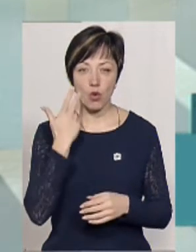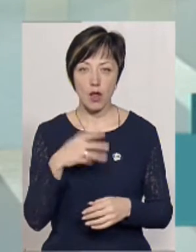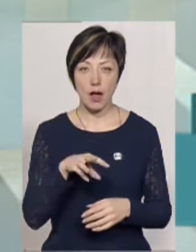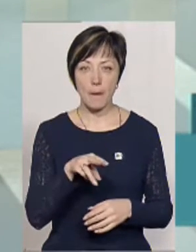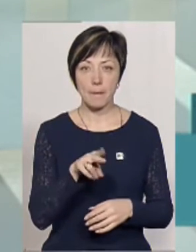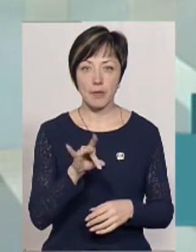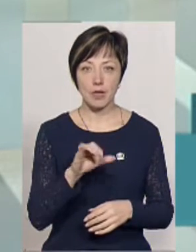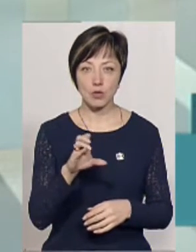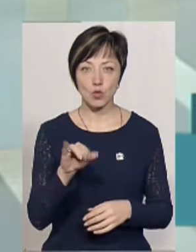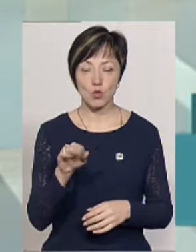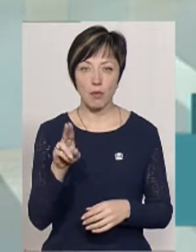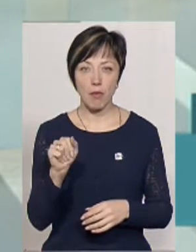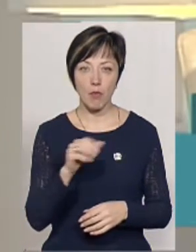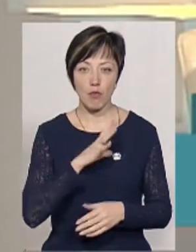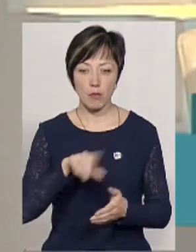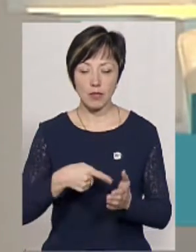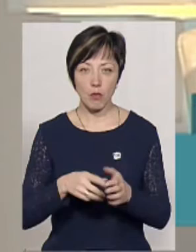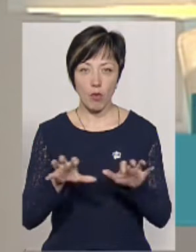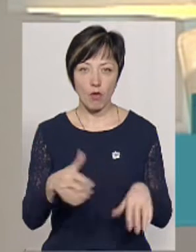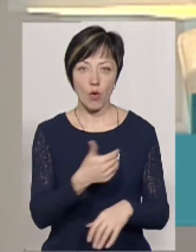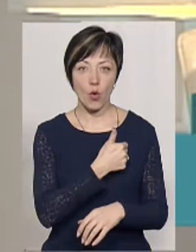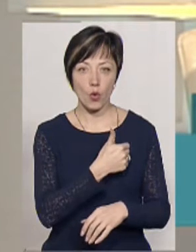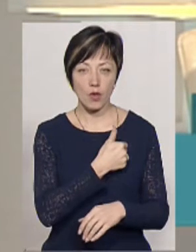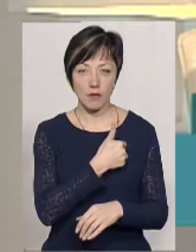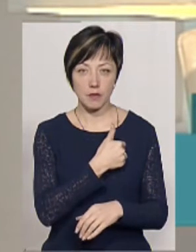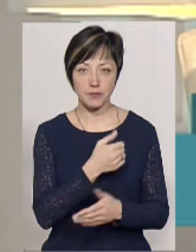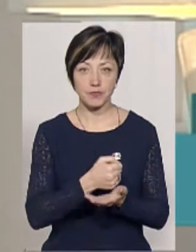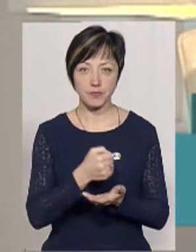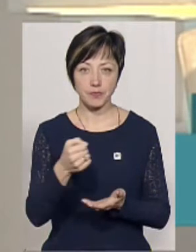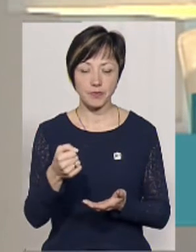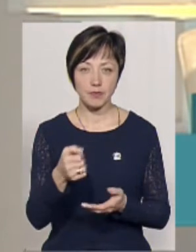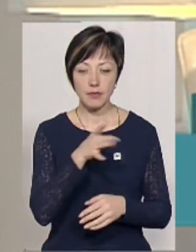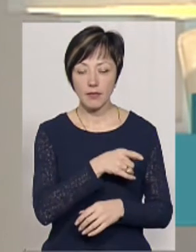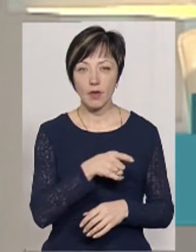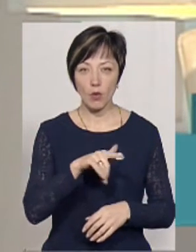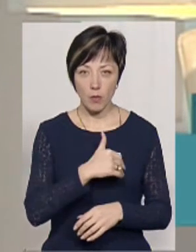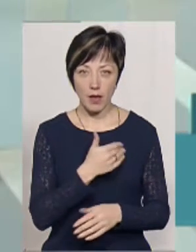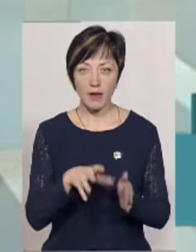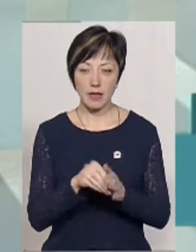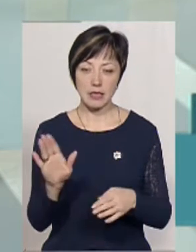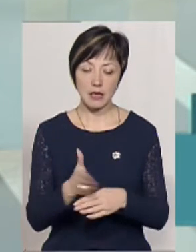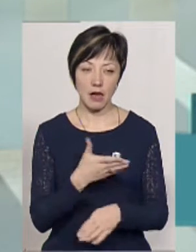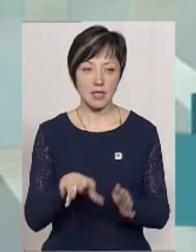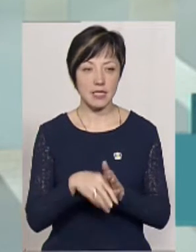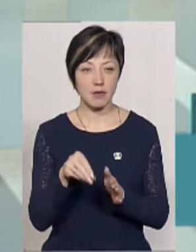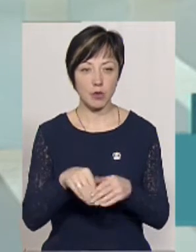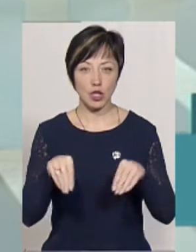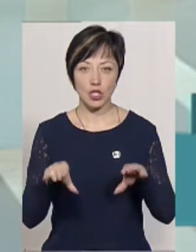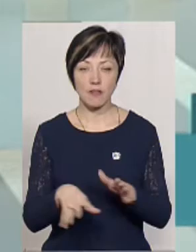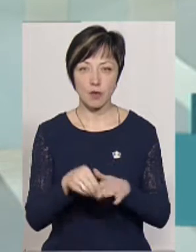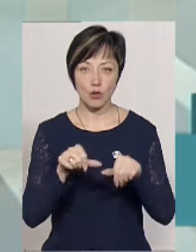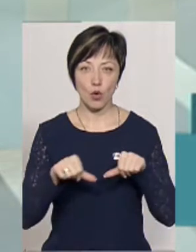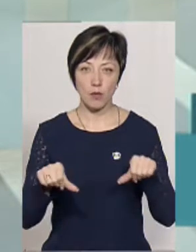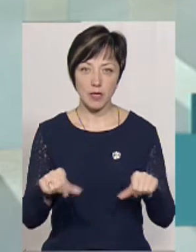Микола Приступа був міським головою і хотів йти на черговий термін, його зняли з виборів рішенням